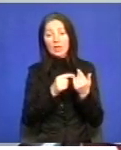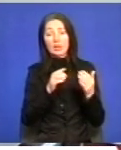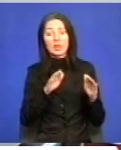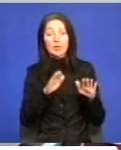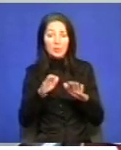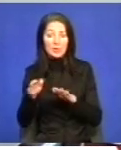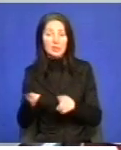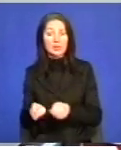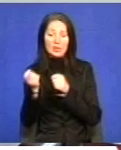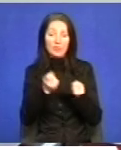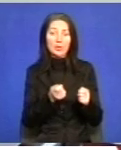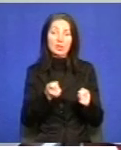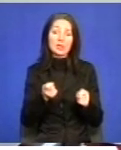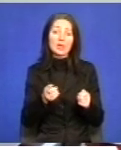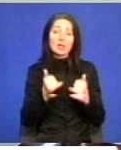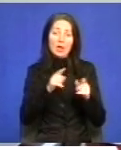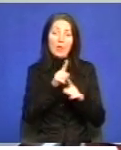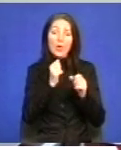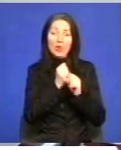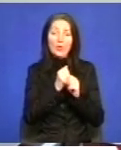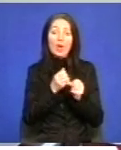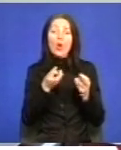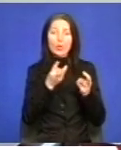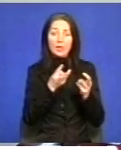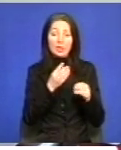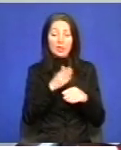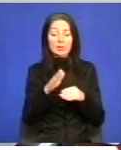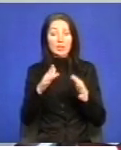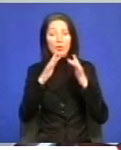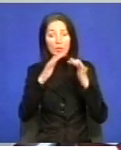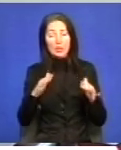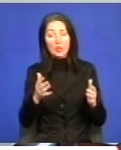в котельні. Частину ялинок забирають ЖЕКи для